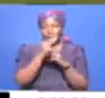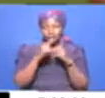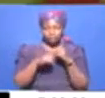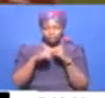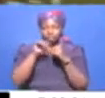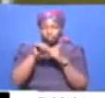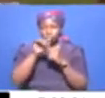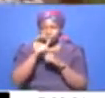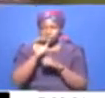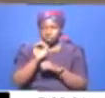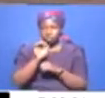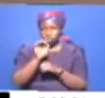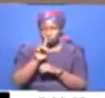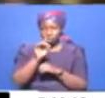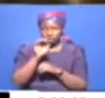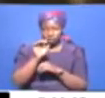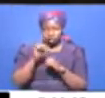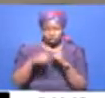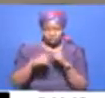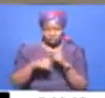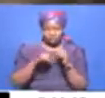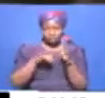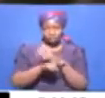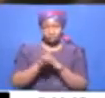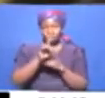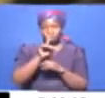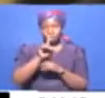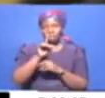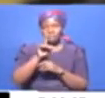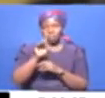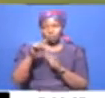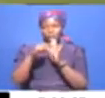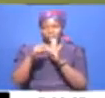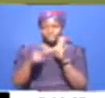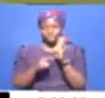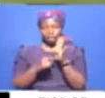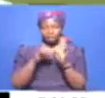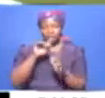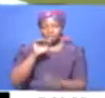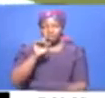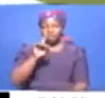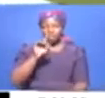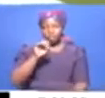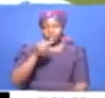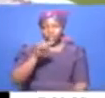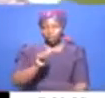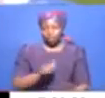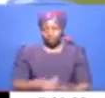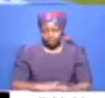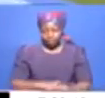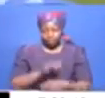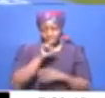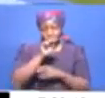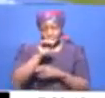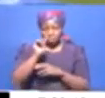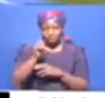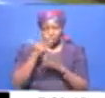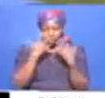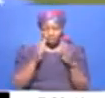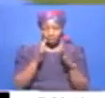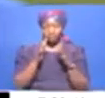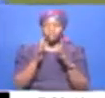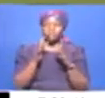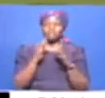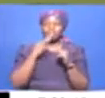3:36.16 wakati wa mkondo wa Wanda wa msururu wa Diamond League jijini Doha. Noah Kibet alishinda mbio za mita 800 kwa muda wa dakika